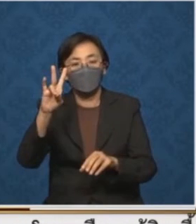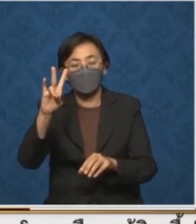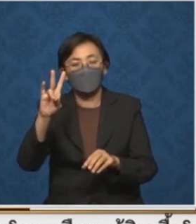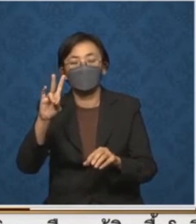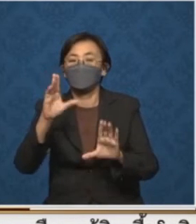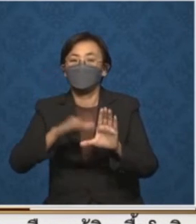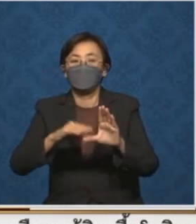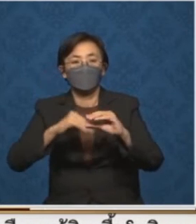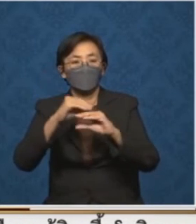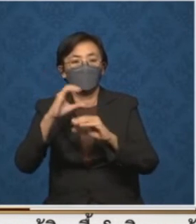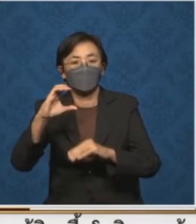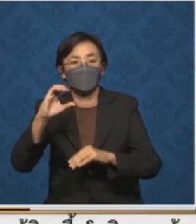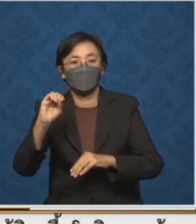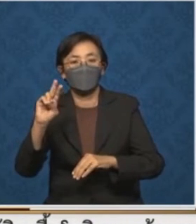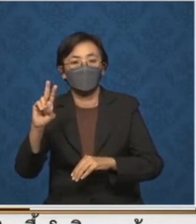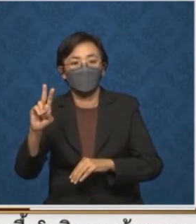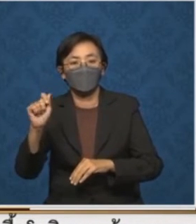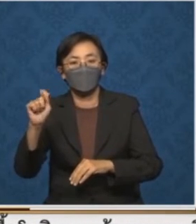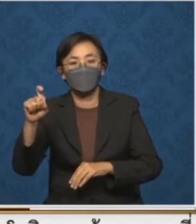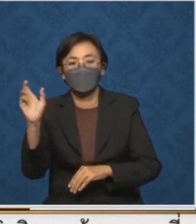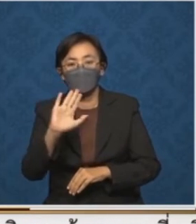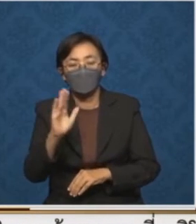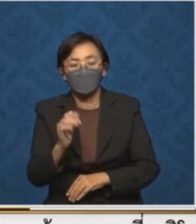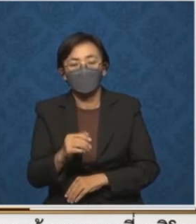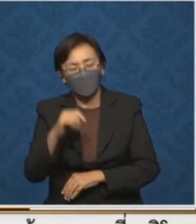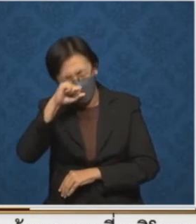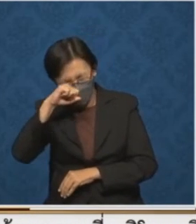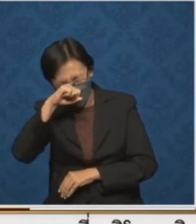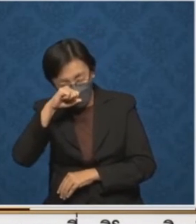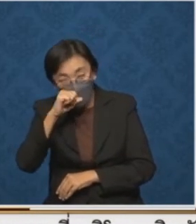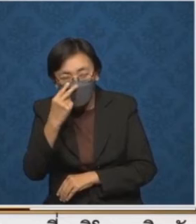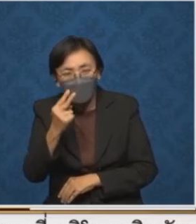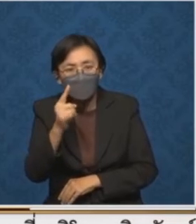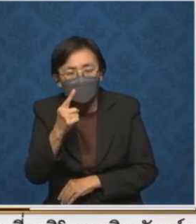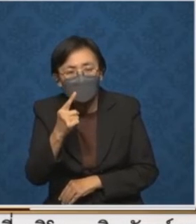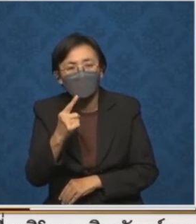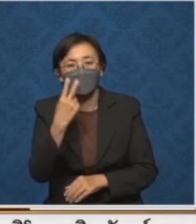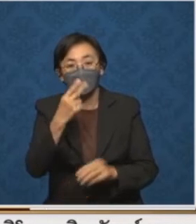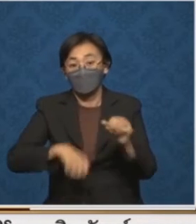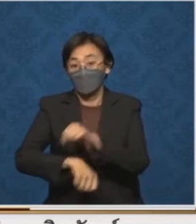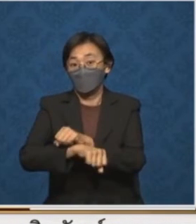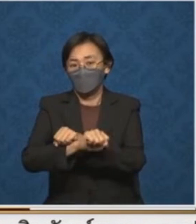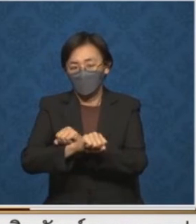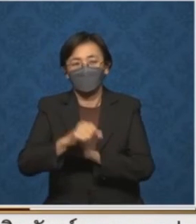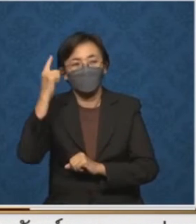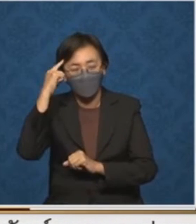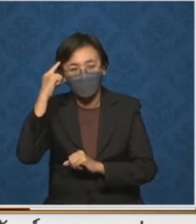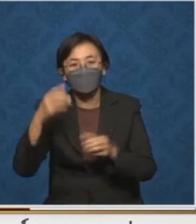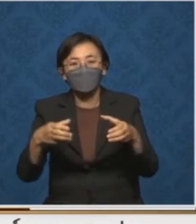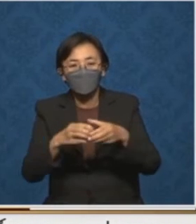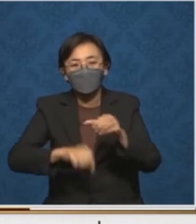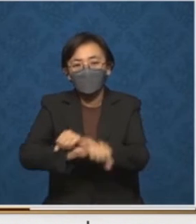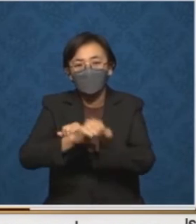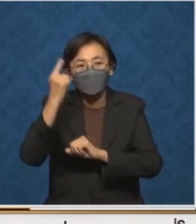เก้าหลีเหนือเขามีเหตุผลทางการเมืองระหว่างประเทศเกาหลีเหนือปฏิเศษ วัคซินโแวค